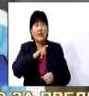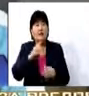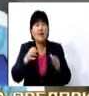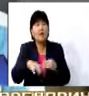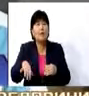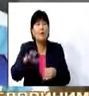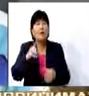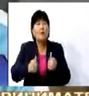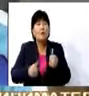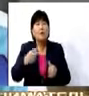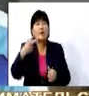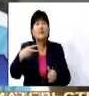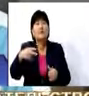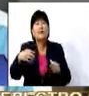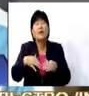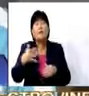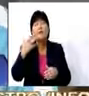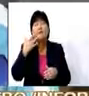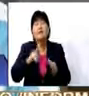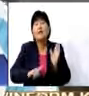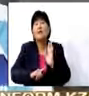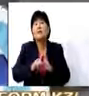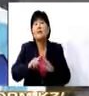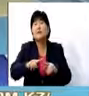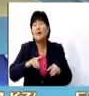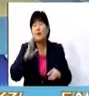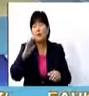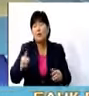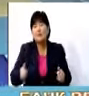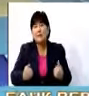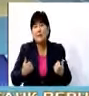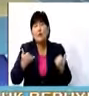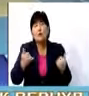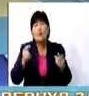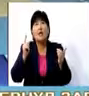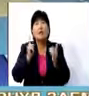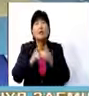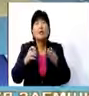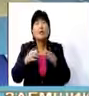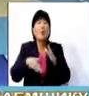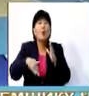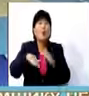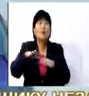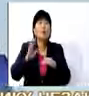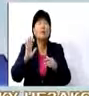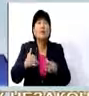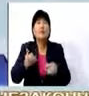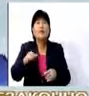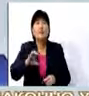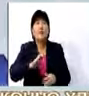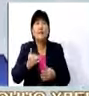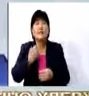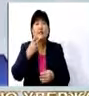команды страны. Более 20 команд. Мы всегда пробивались в финал. Будем стараться. Сейчас идут встречи в группах. Лучшие будут бороться за медали.